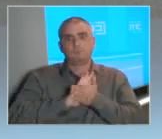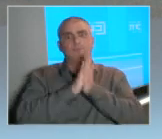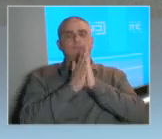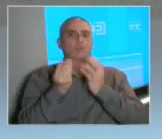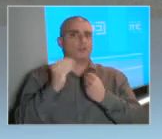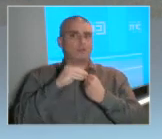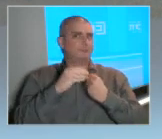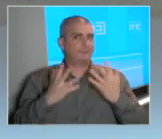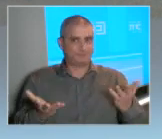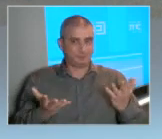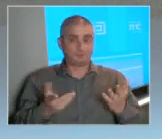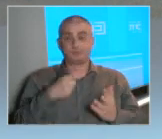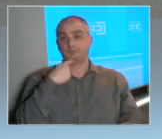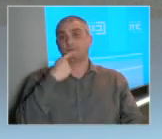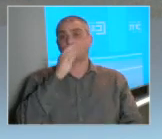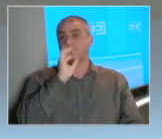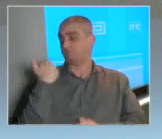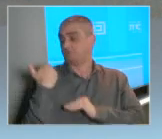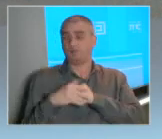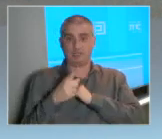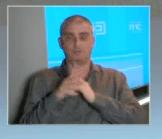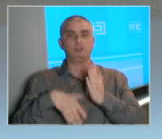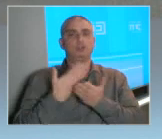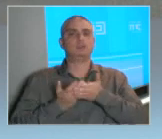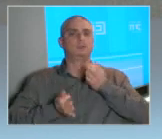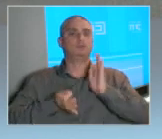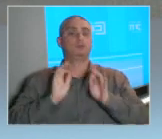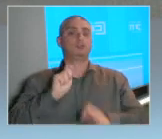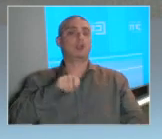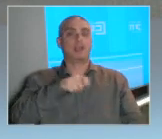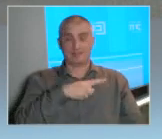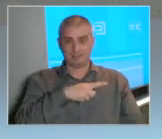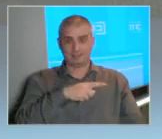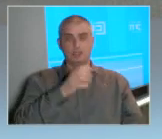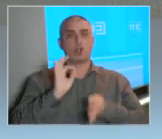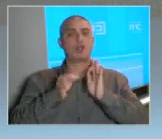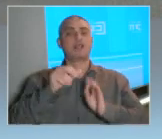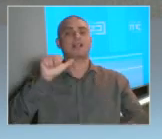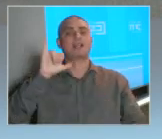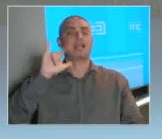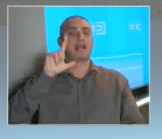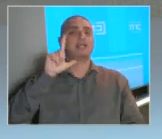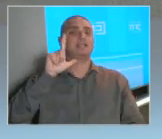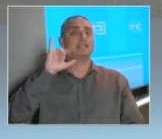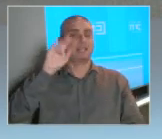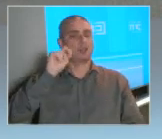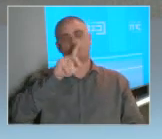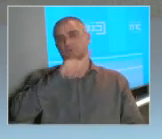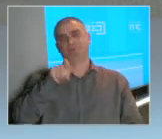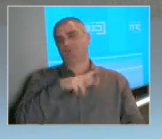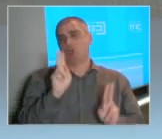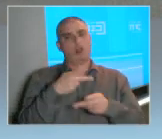תפנית נוספת. על פי דיווחים אחרונים, היועץ המשפטי של הכנסת, עורך הדין אייל ינון, יפסול את